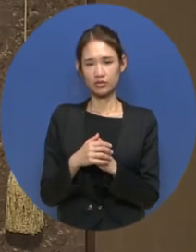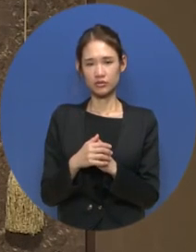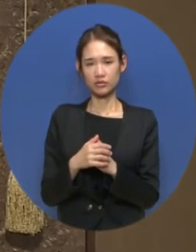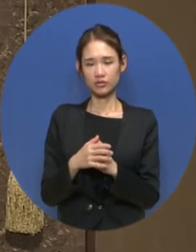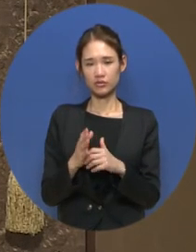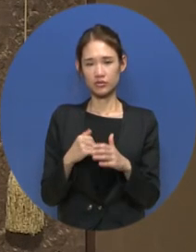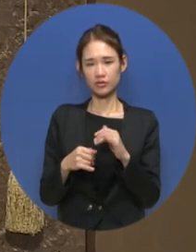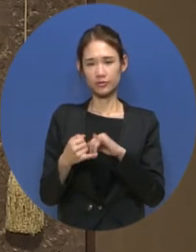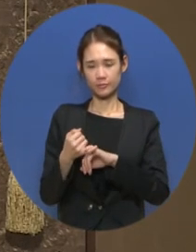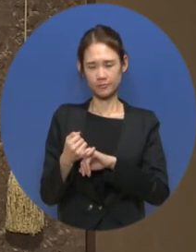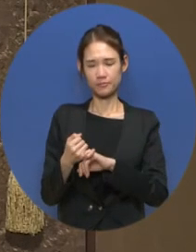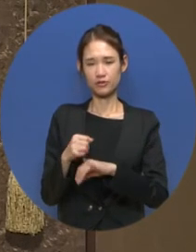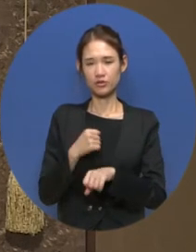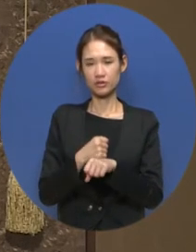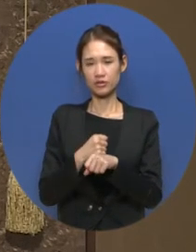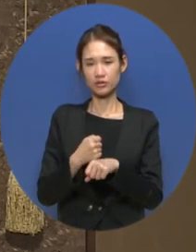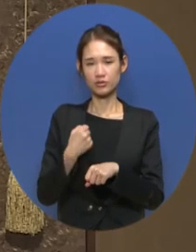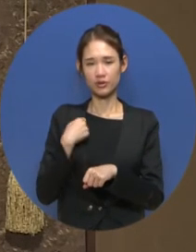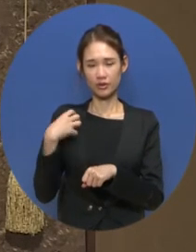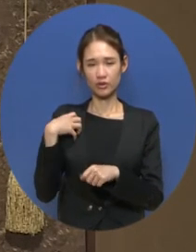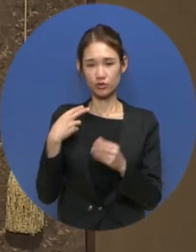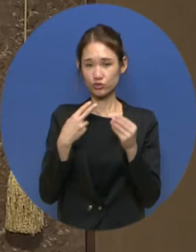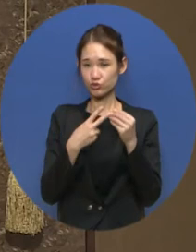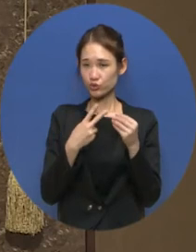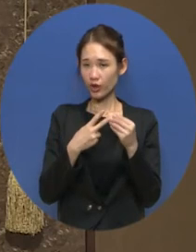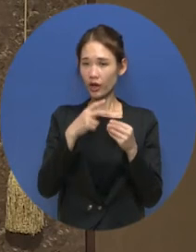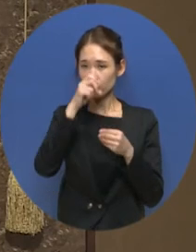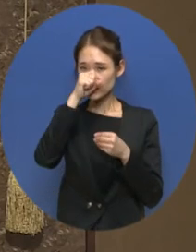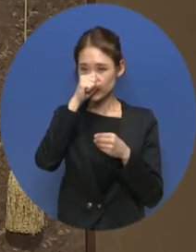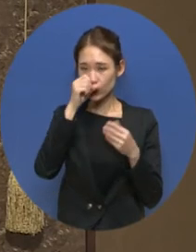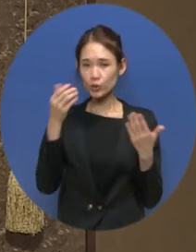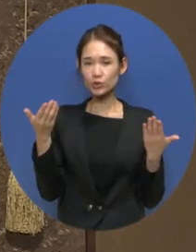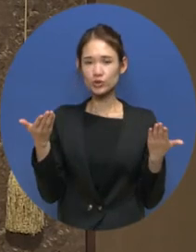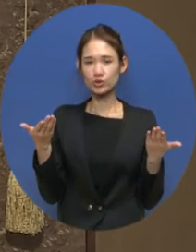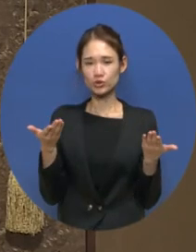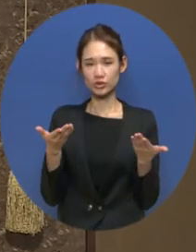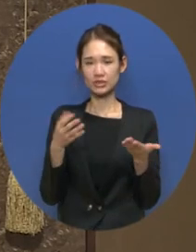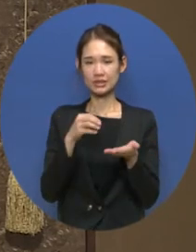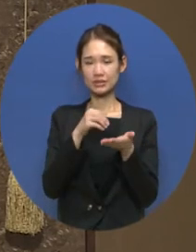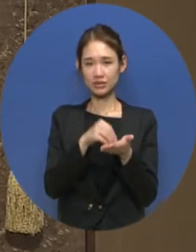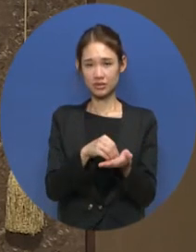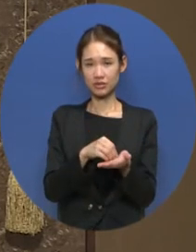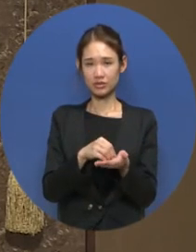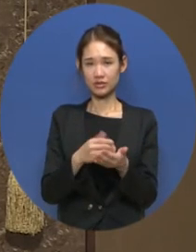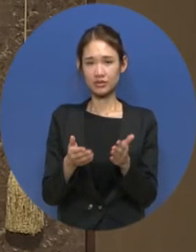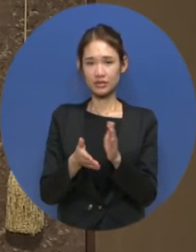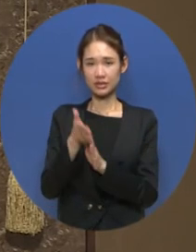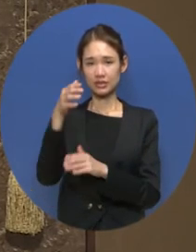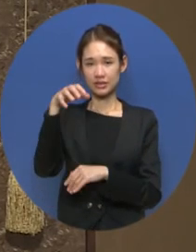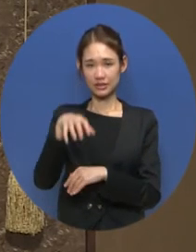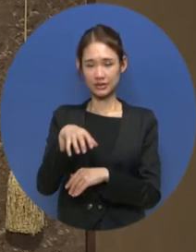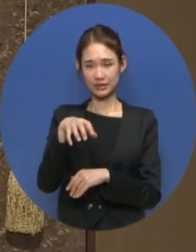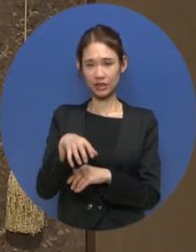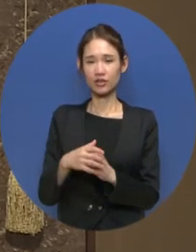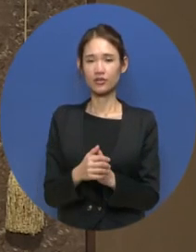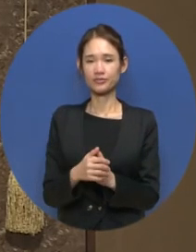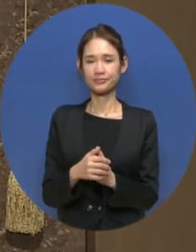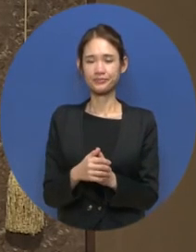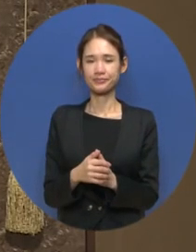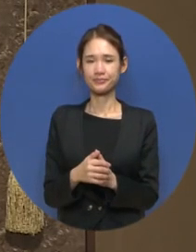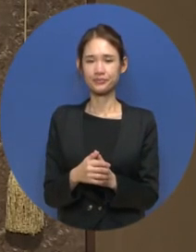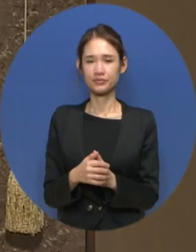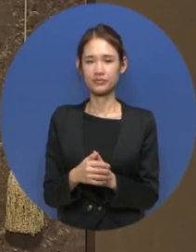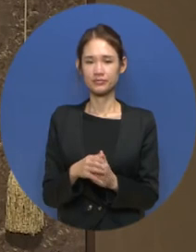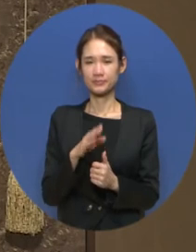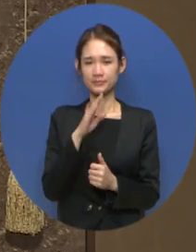좀 공고하게 해야 한다라고 하는 부분이 있고, 두 번째로는 좋은 일자리로서의 우리 시설들.